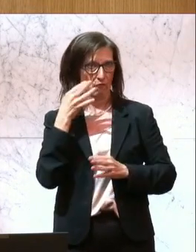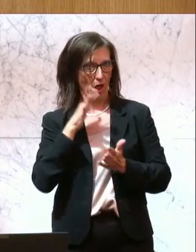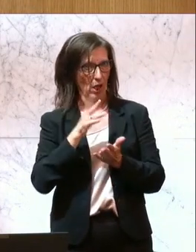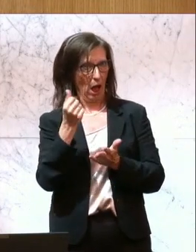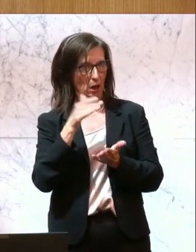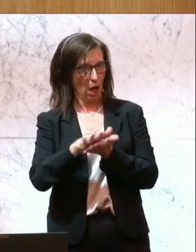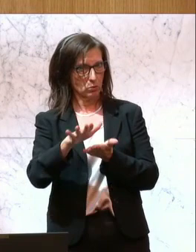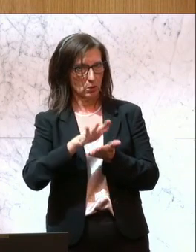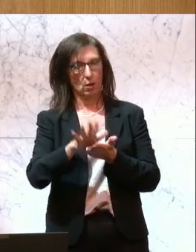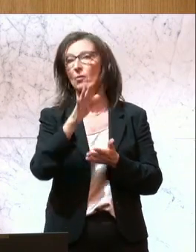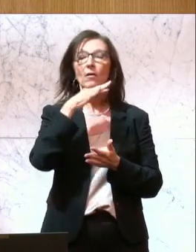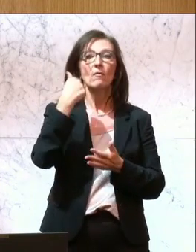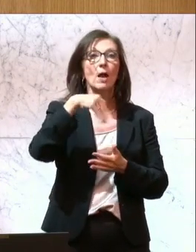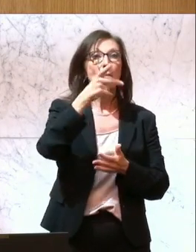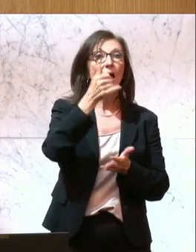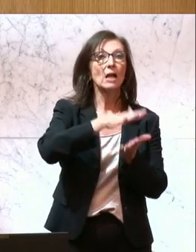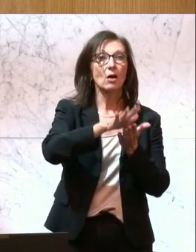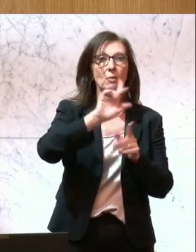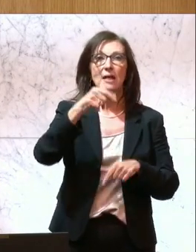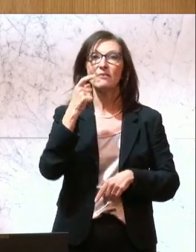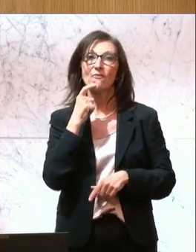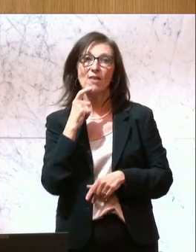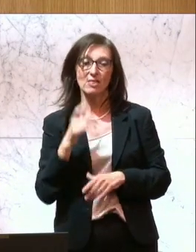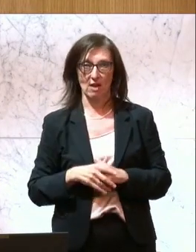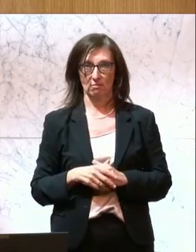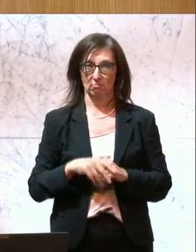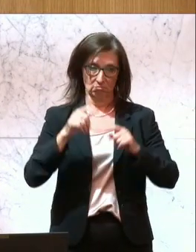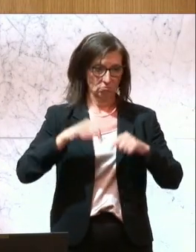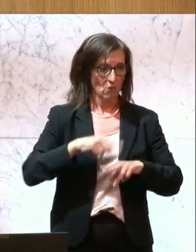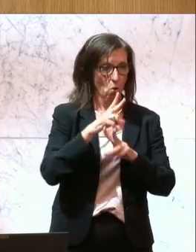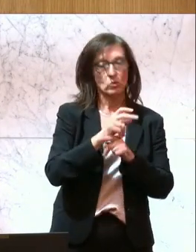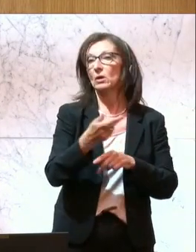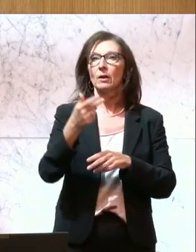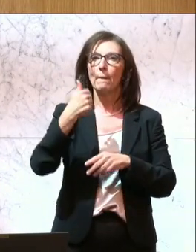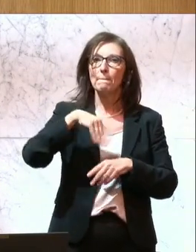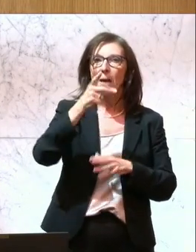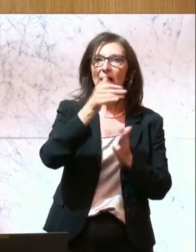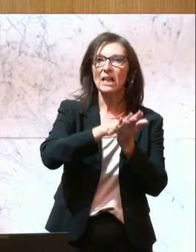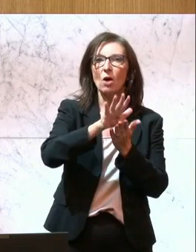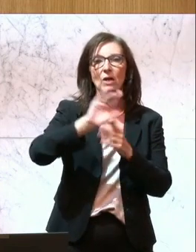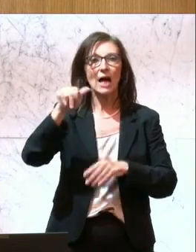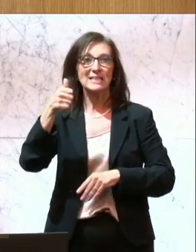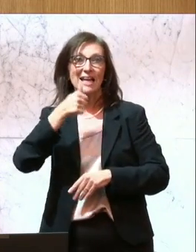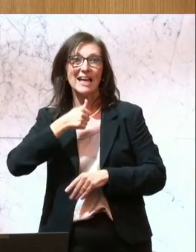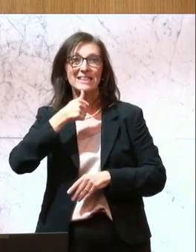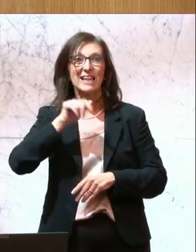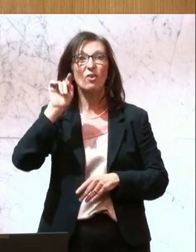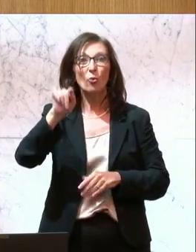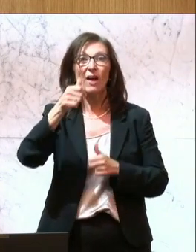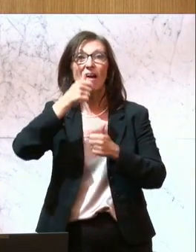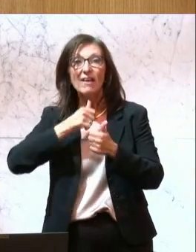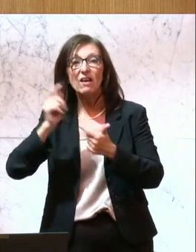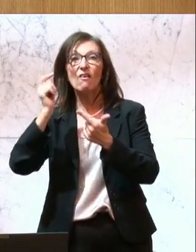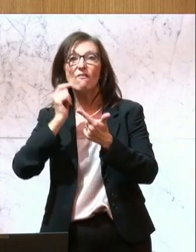mehr pro Schüler als Finnland. Deutlich mehr geben wir aus als Estland. Alle diese Länder schneiden wesentlich besser ab. Sie